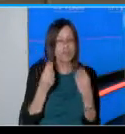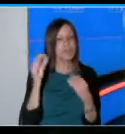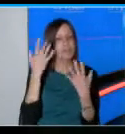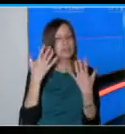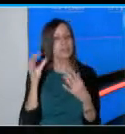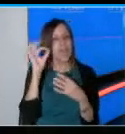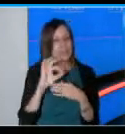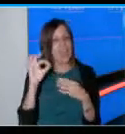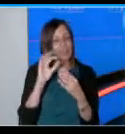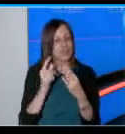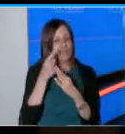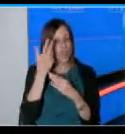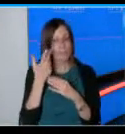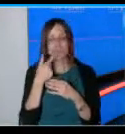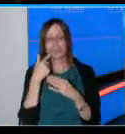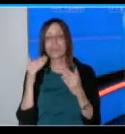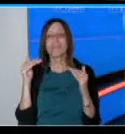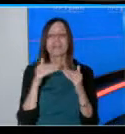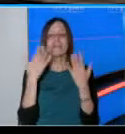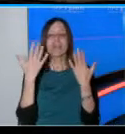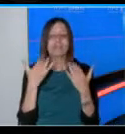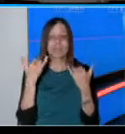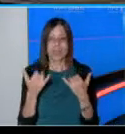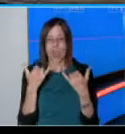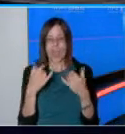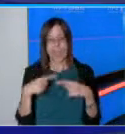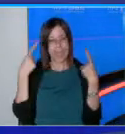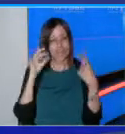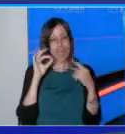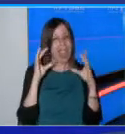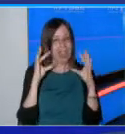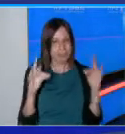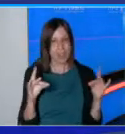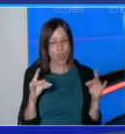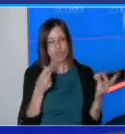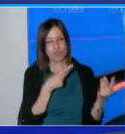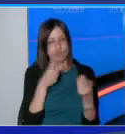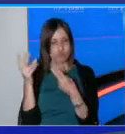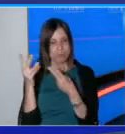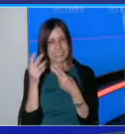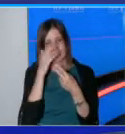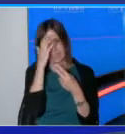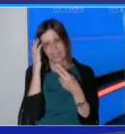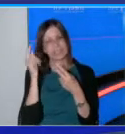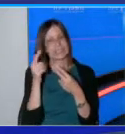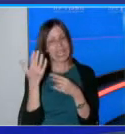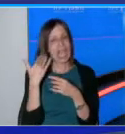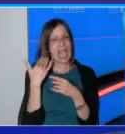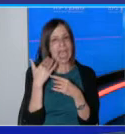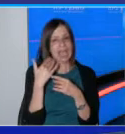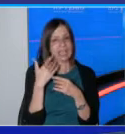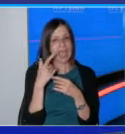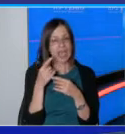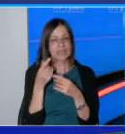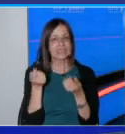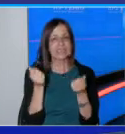מאוד גדולים. רגע, שנייה, מירב, את אומרת שלפי המספרים הנוכחיים כיום, של ההדבקות והמאושפזים וכו' וכו', זה היה הקלף